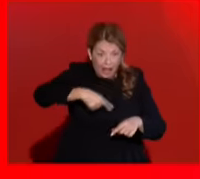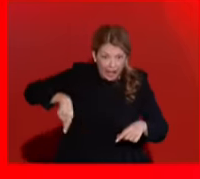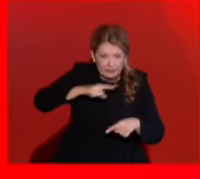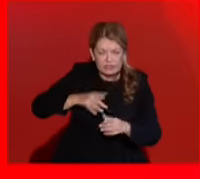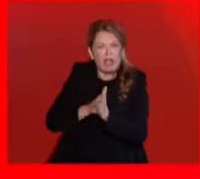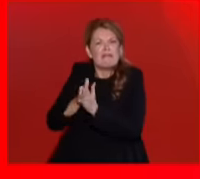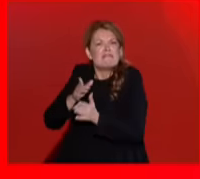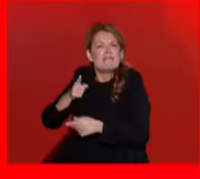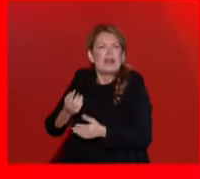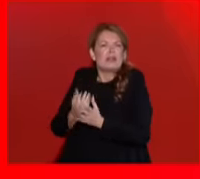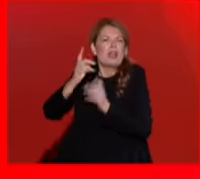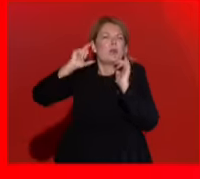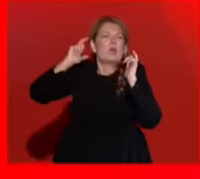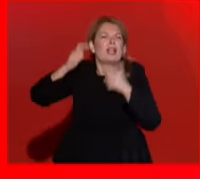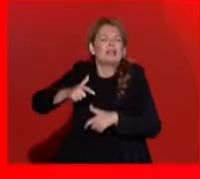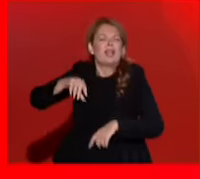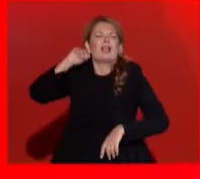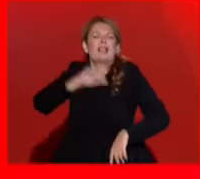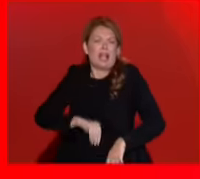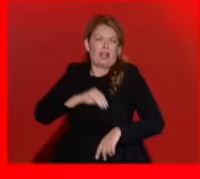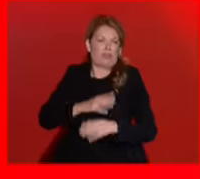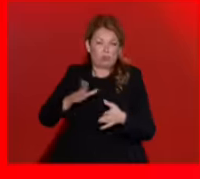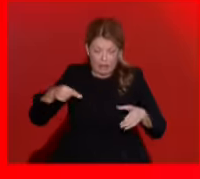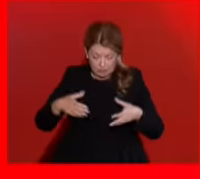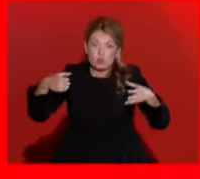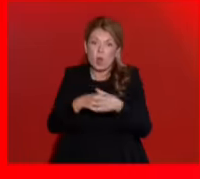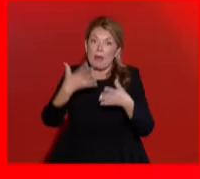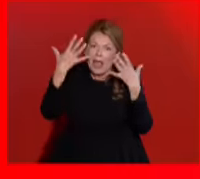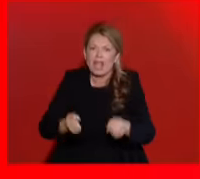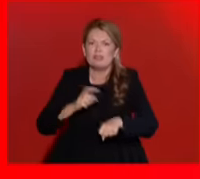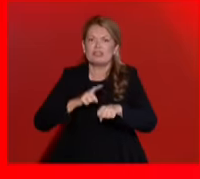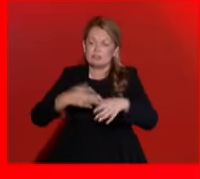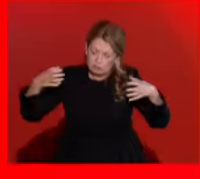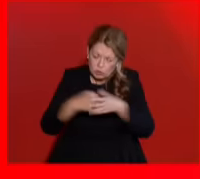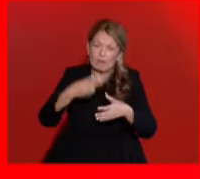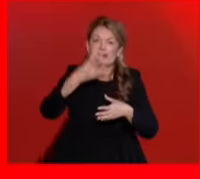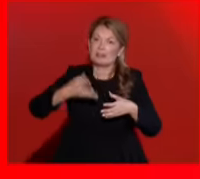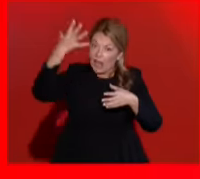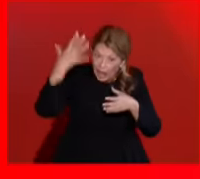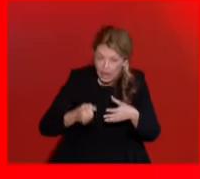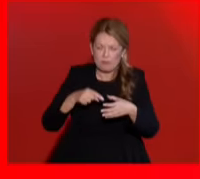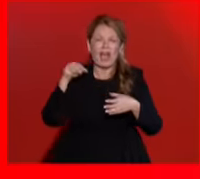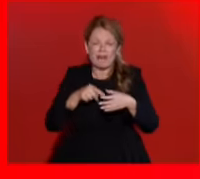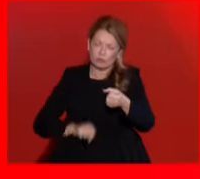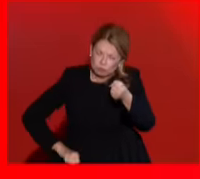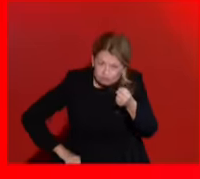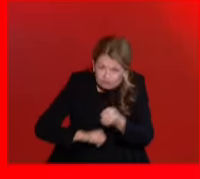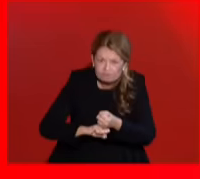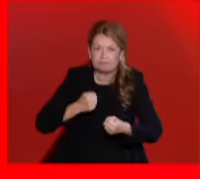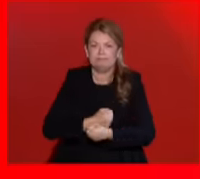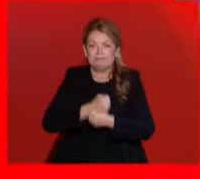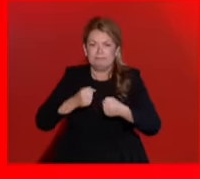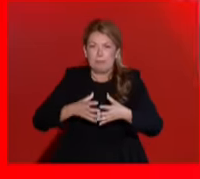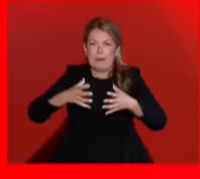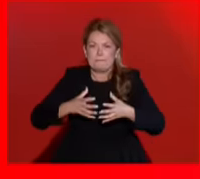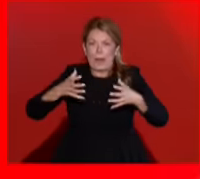συστήματος. Εμείς κόμμα έχουμε, θα το δυναμώσουμε, θα το ενισχύσουμε, θα το διευρύνουμε, θα